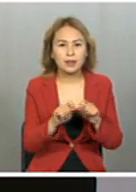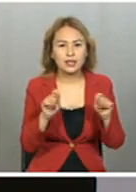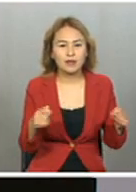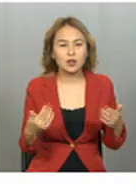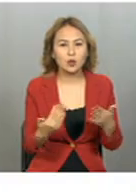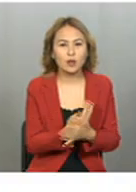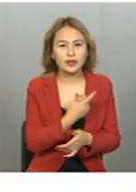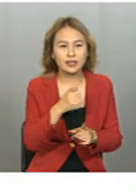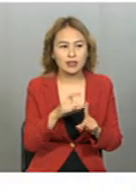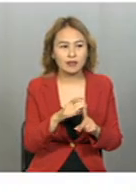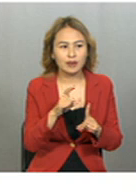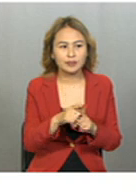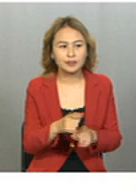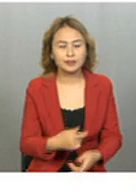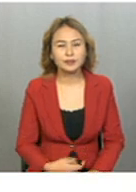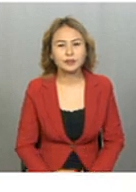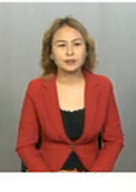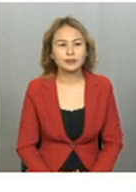слова.